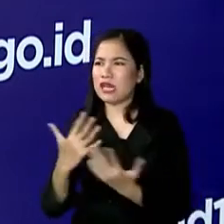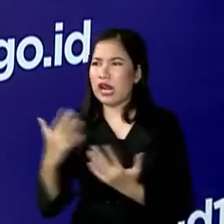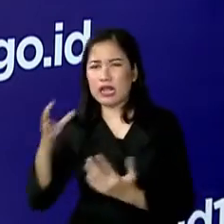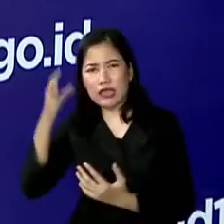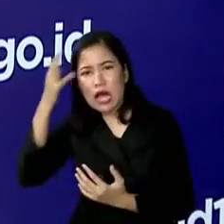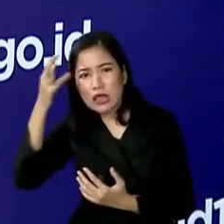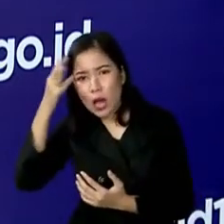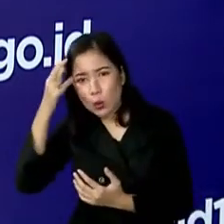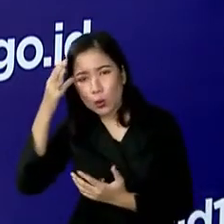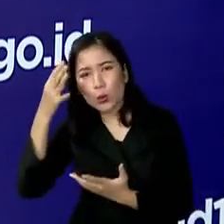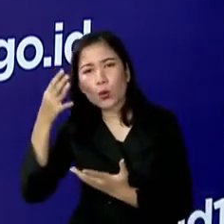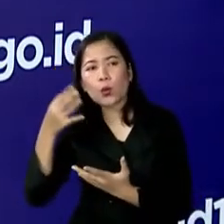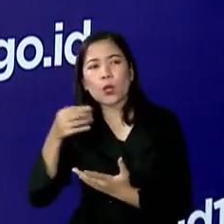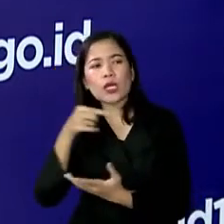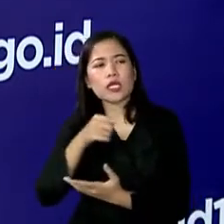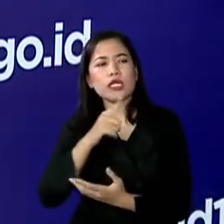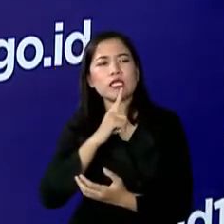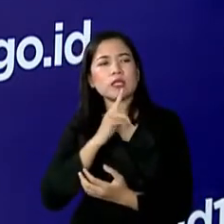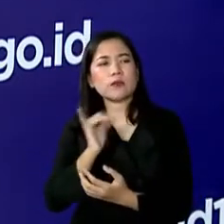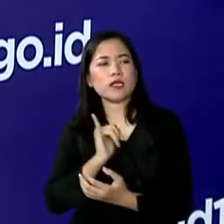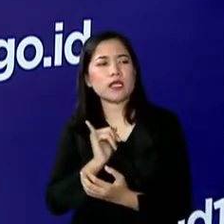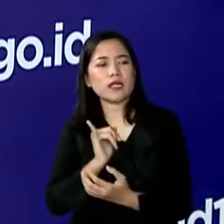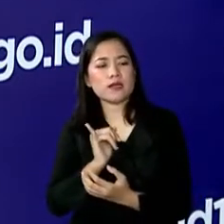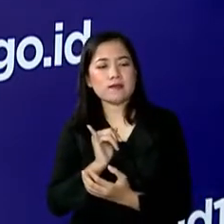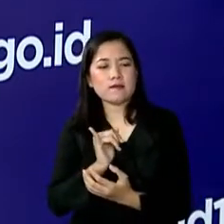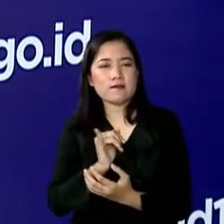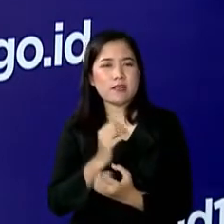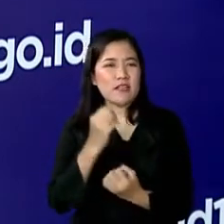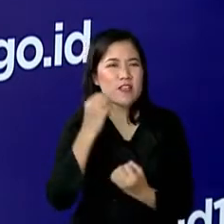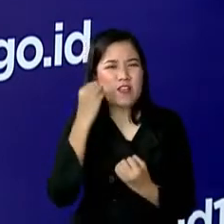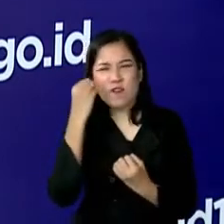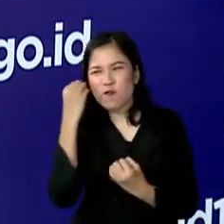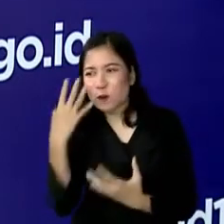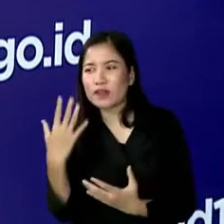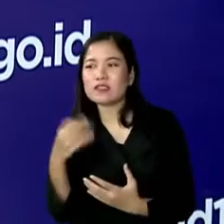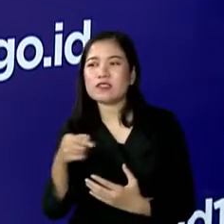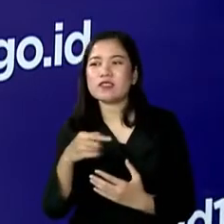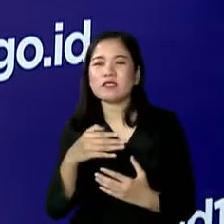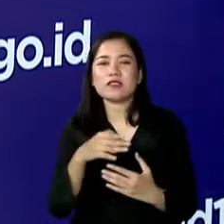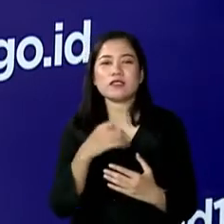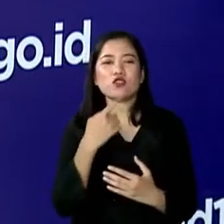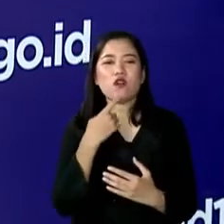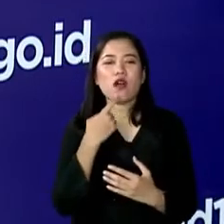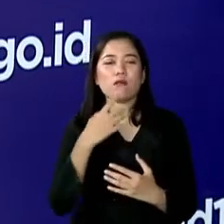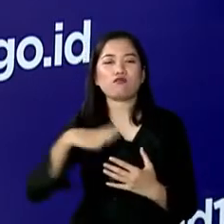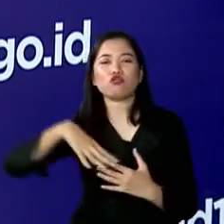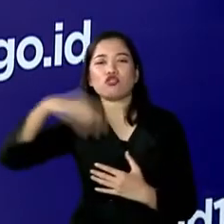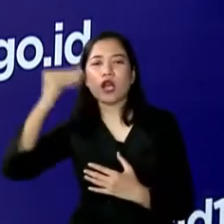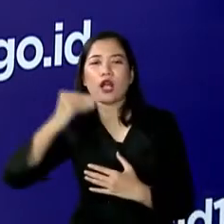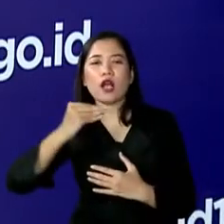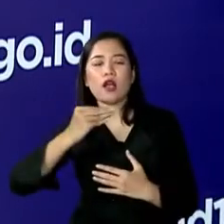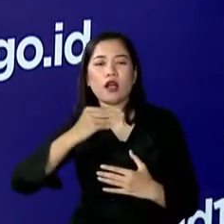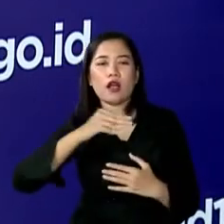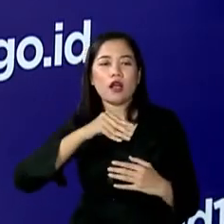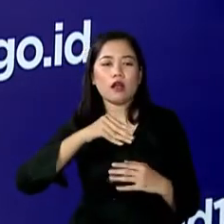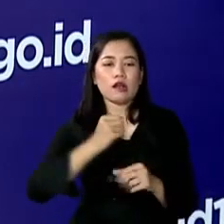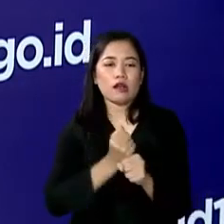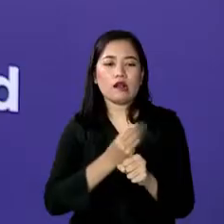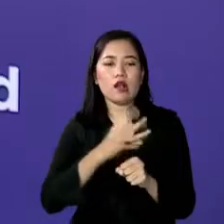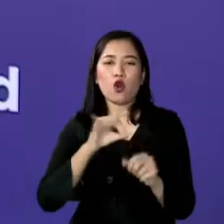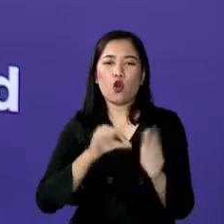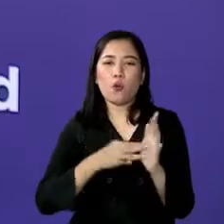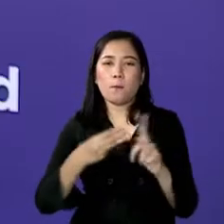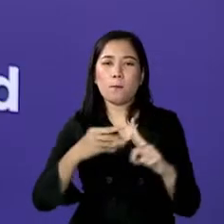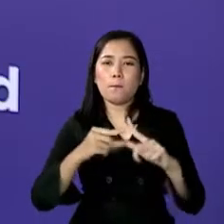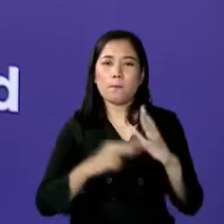ketahui sehingga ini tuh seolah-olah belum terlihat gitu puncak dari gelombang Satunya Iya eh kalau